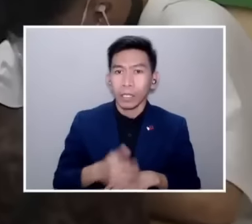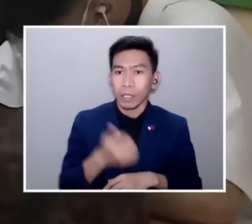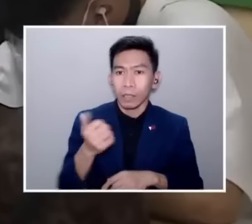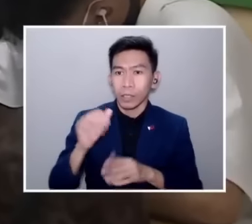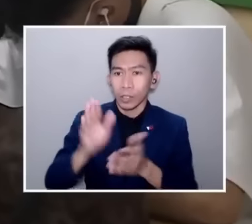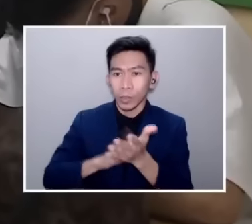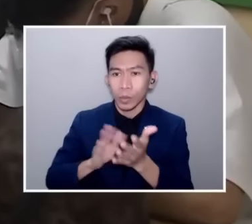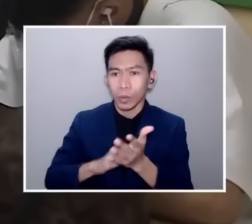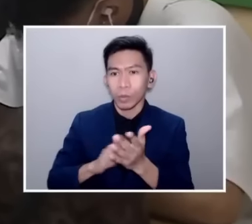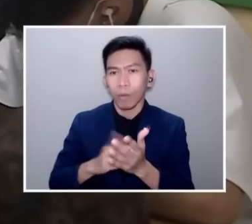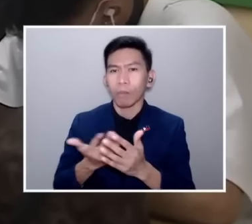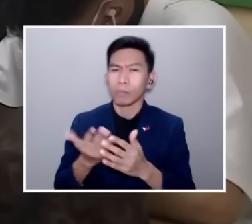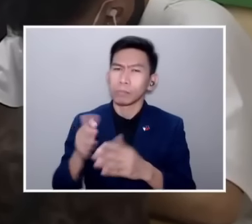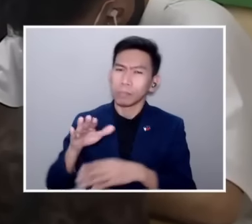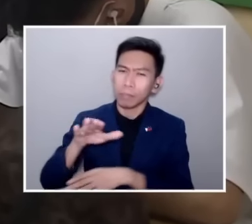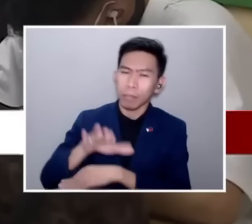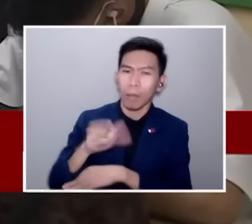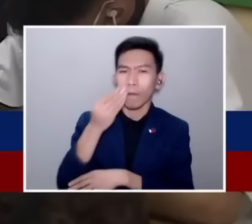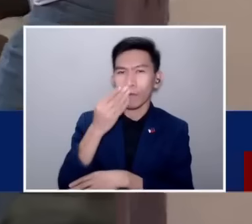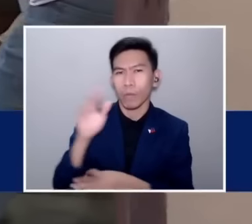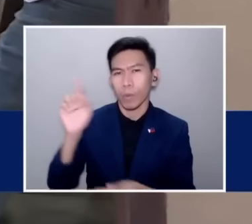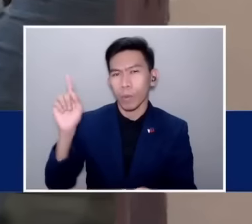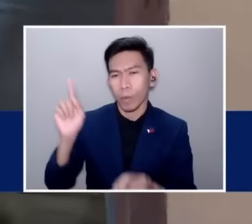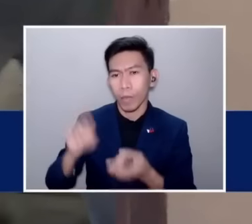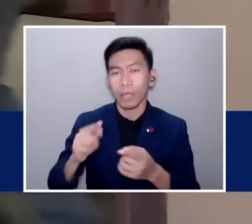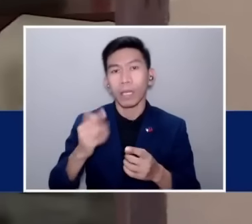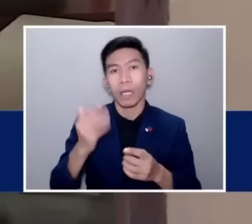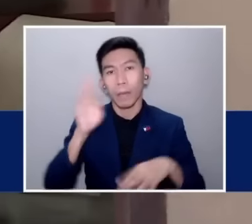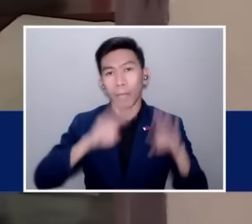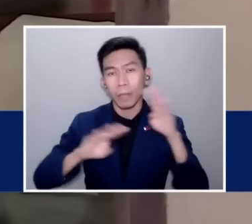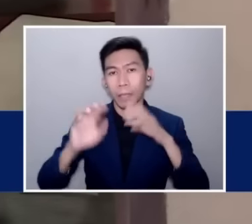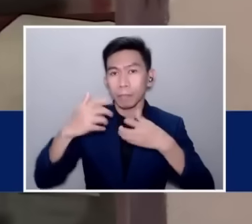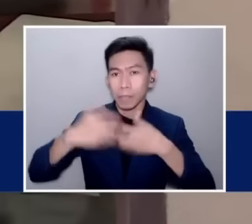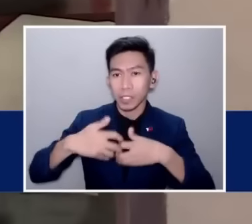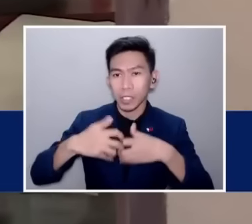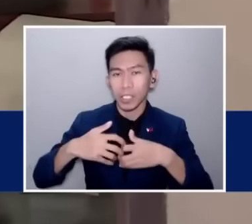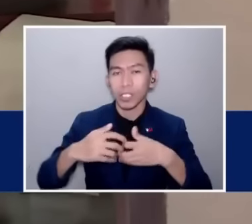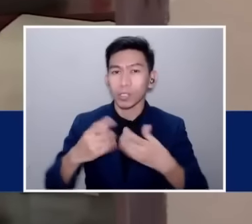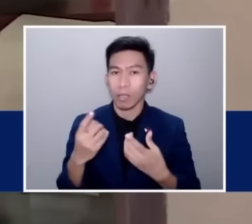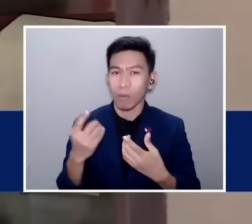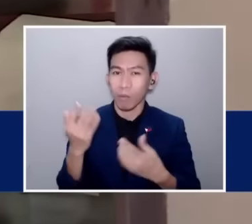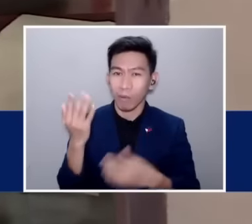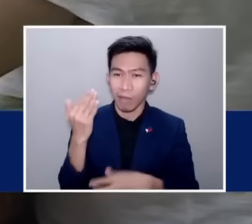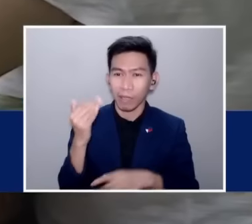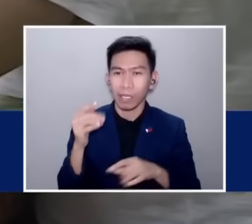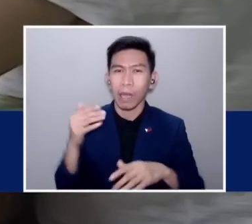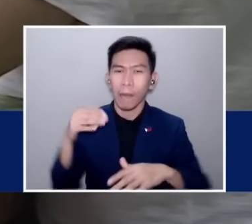ayon sa DESO. Ang mga issue naman ng VCM doon, hindi na dedetect ang balota o di kaya na